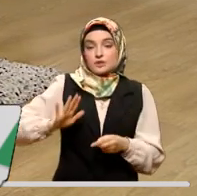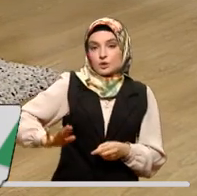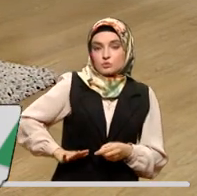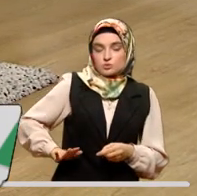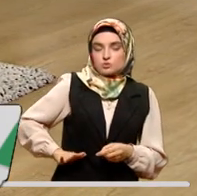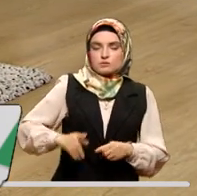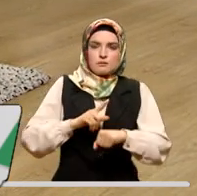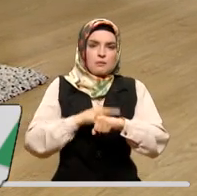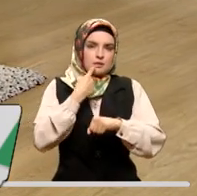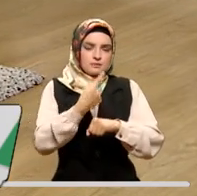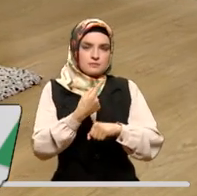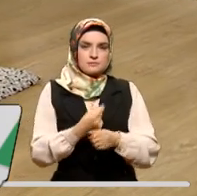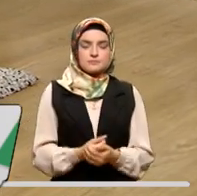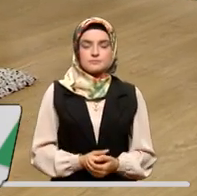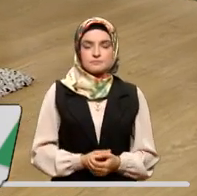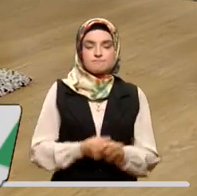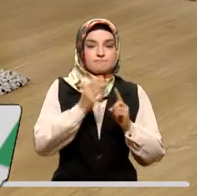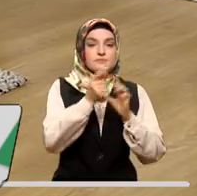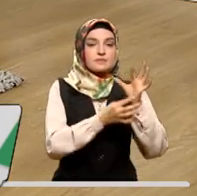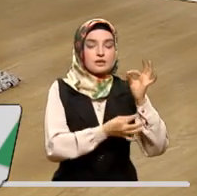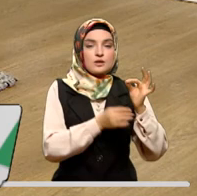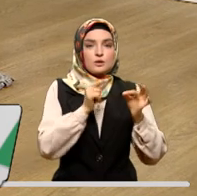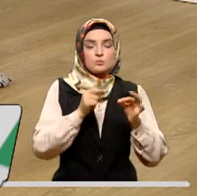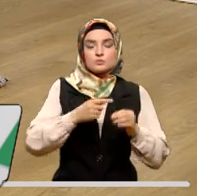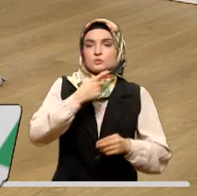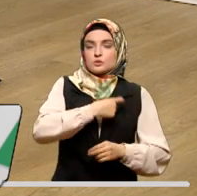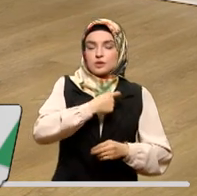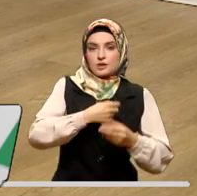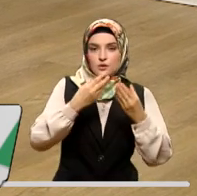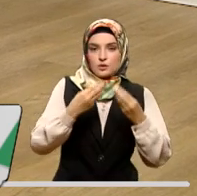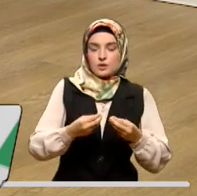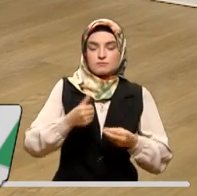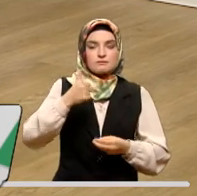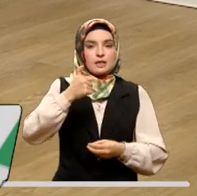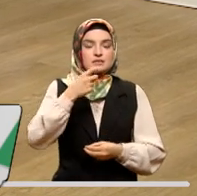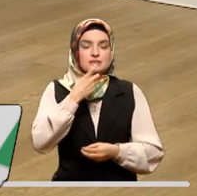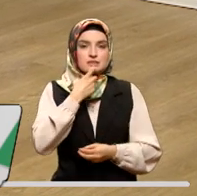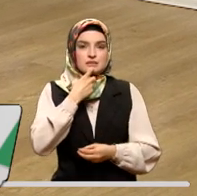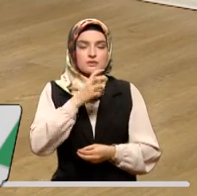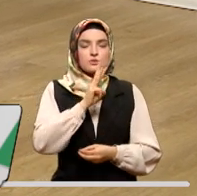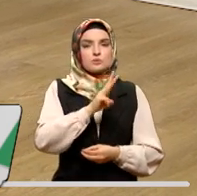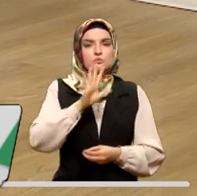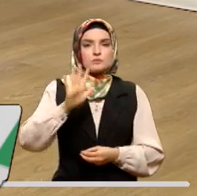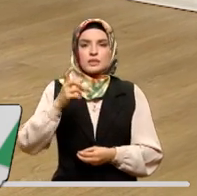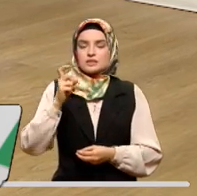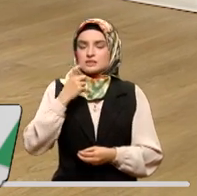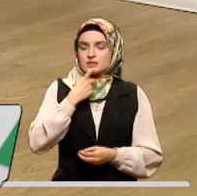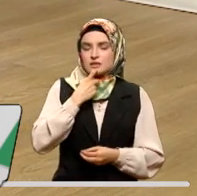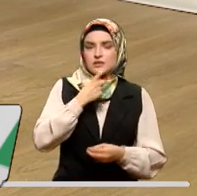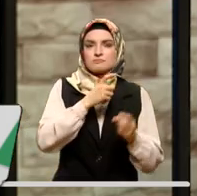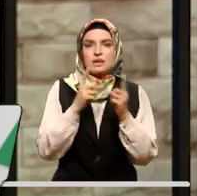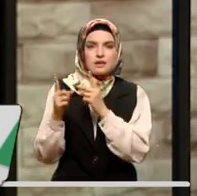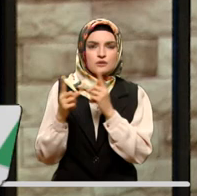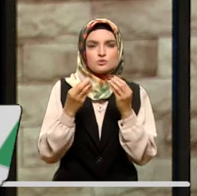çocukluk dönemi denir. İmam Gazali de bu özellikle 2-6 yaş veya işte 3-5 yaş arasına çok